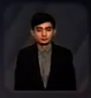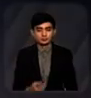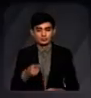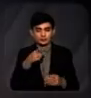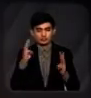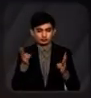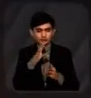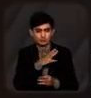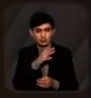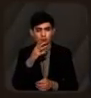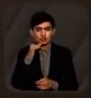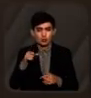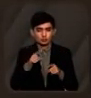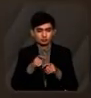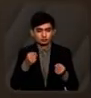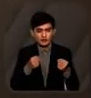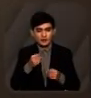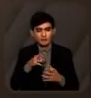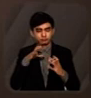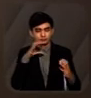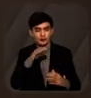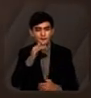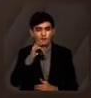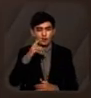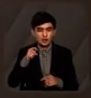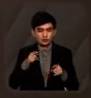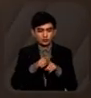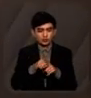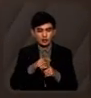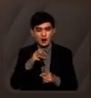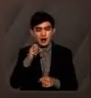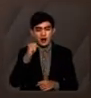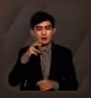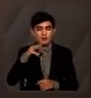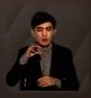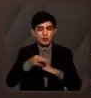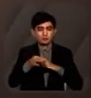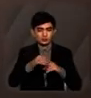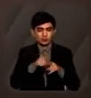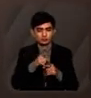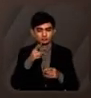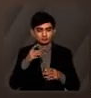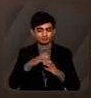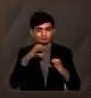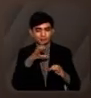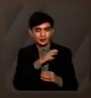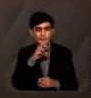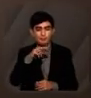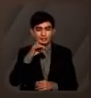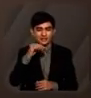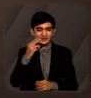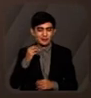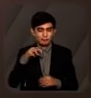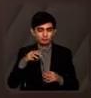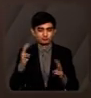Настоящее огненное шоу поневоле устроил водитель фуры на трассе в Акмолинской области. Во время движения у него загорелся прицеп, груженный автомобильными шинами.